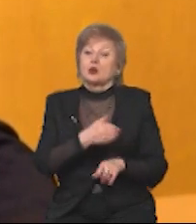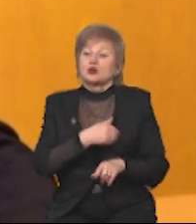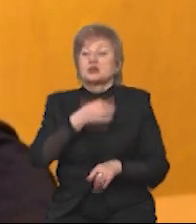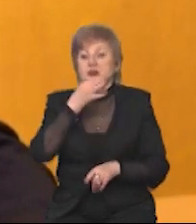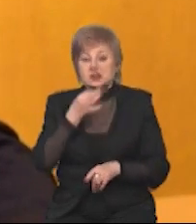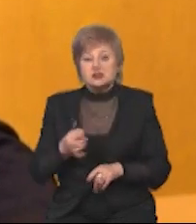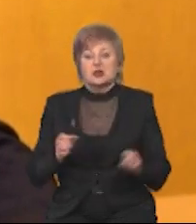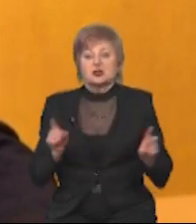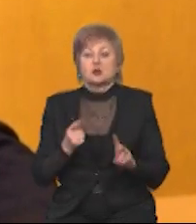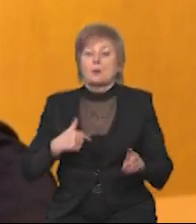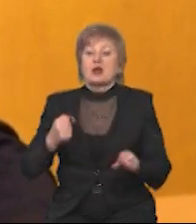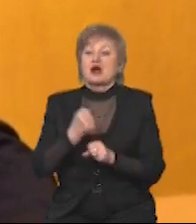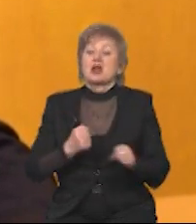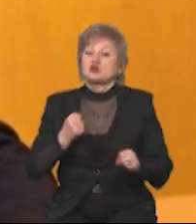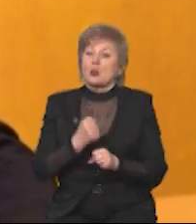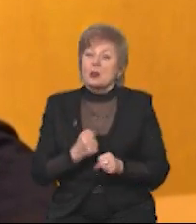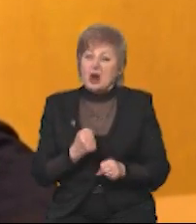що ми розробляємо